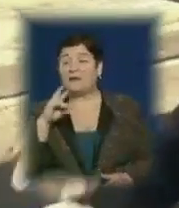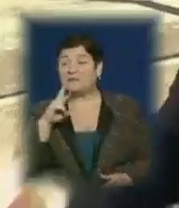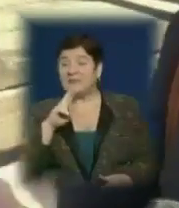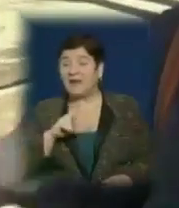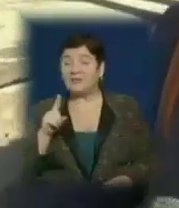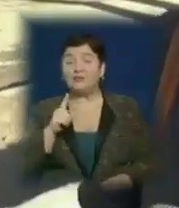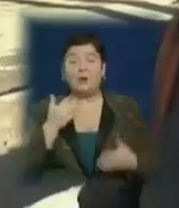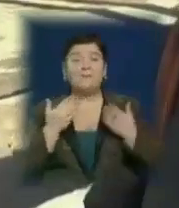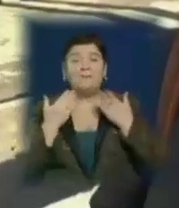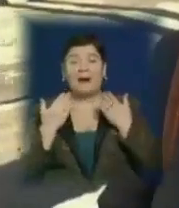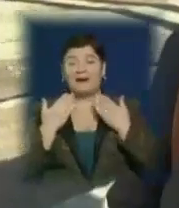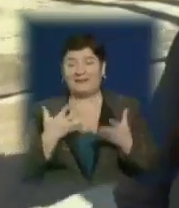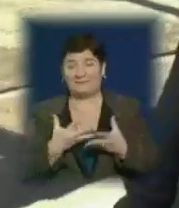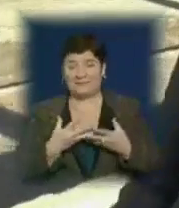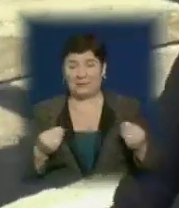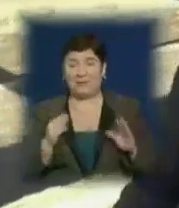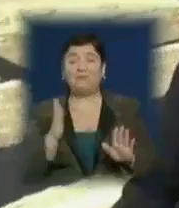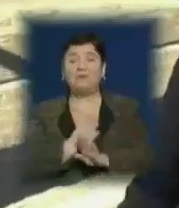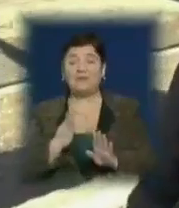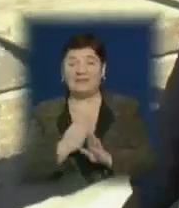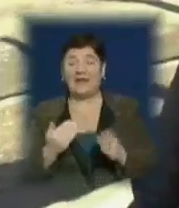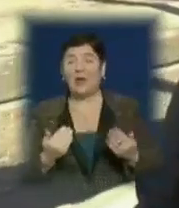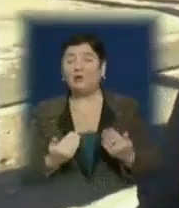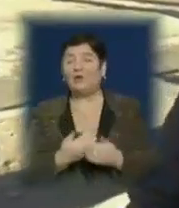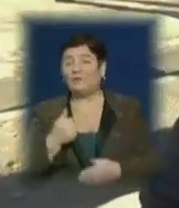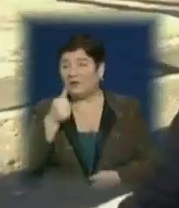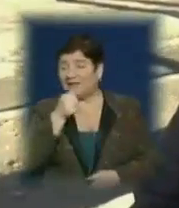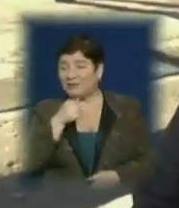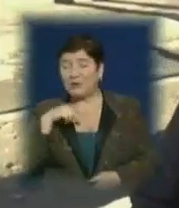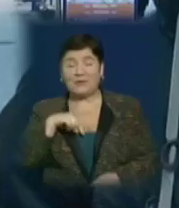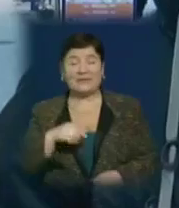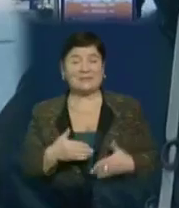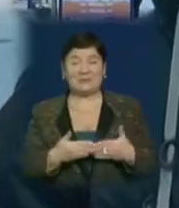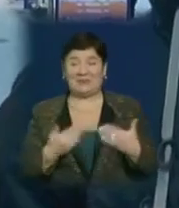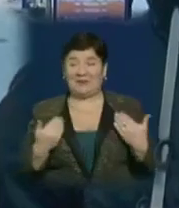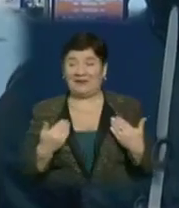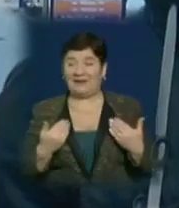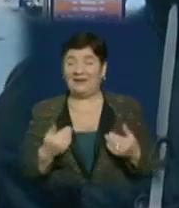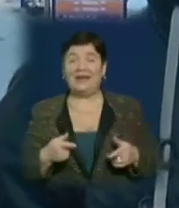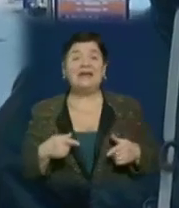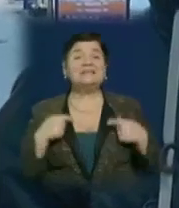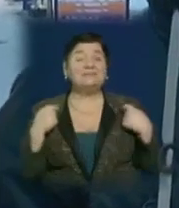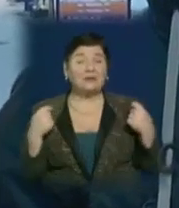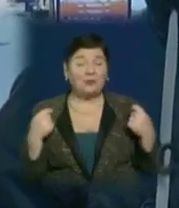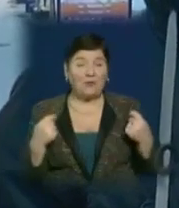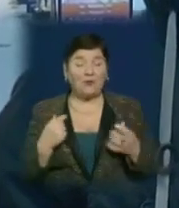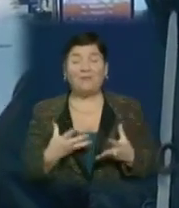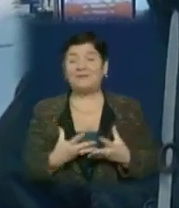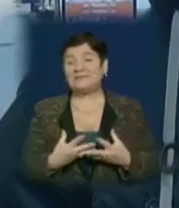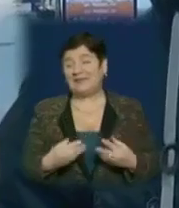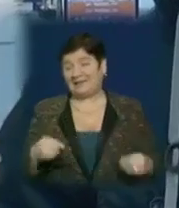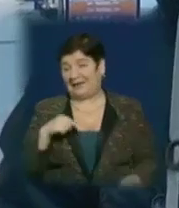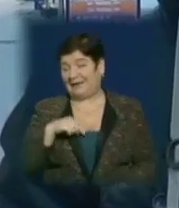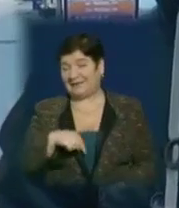враження, що пахне весною у повітрі. Та й новорічного настрою, як такого, зовсім немає. Святковий, але досить весняний, якщо